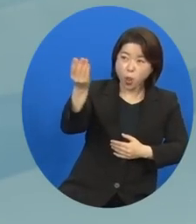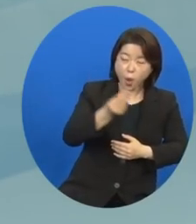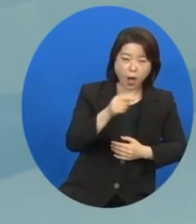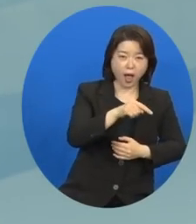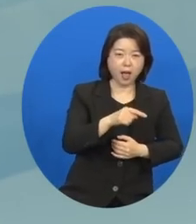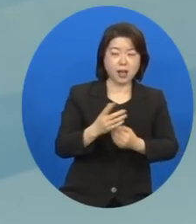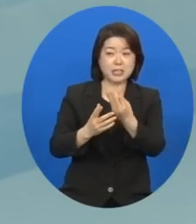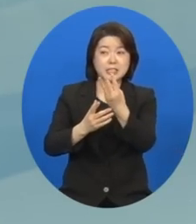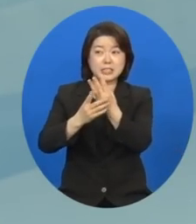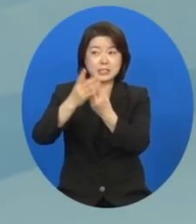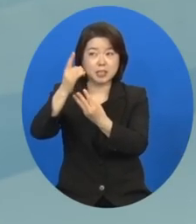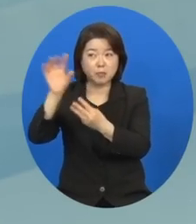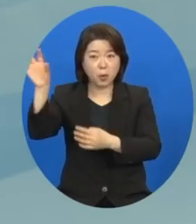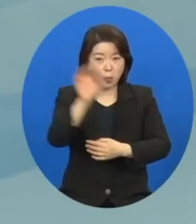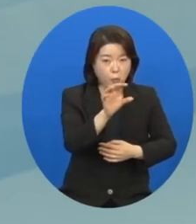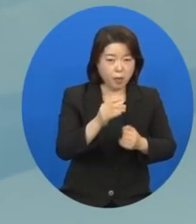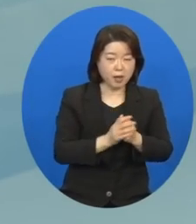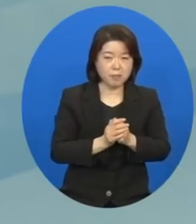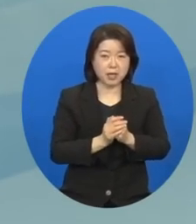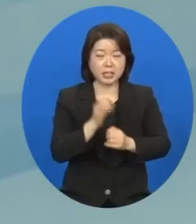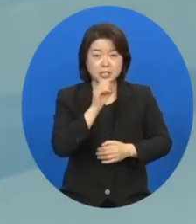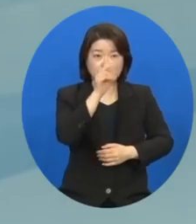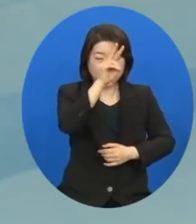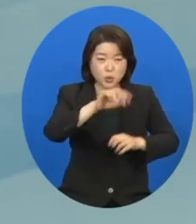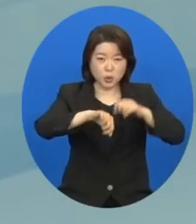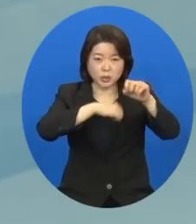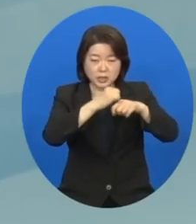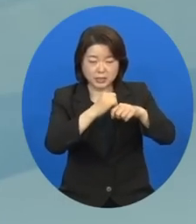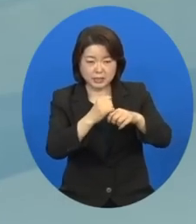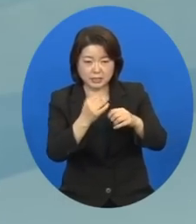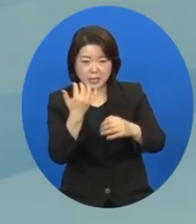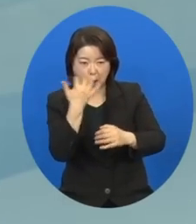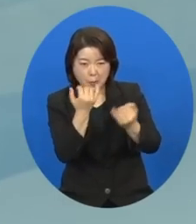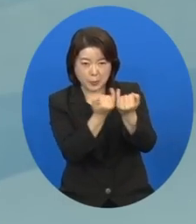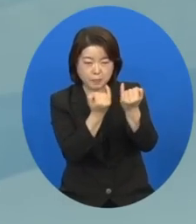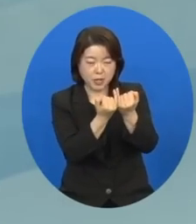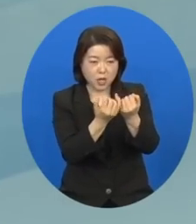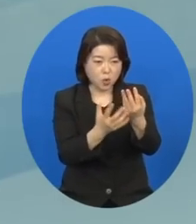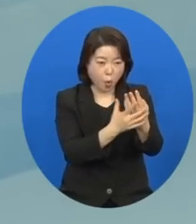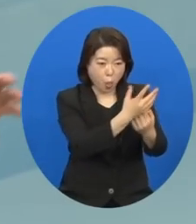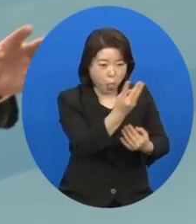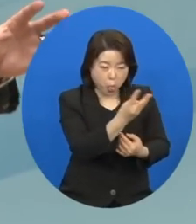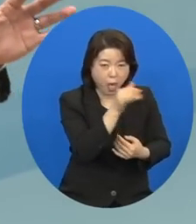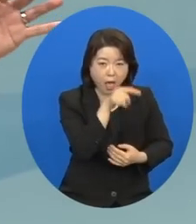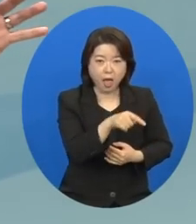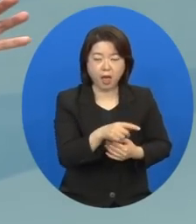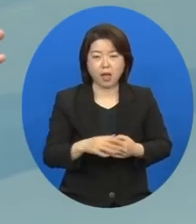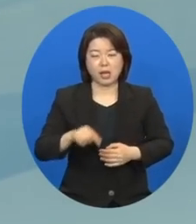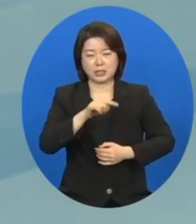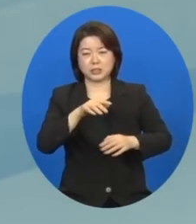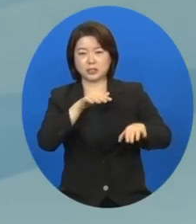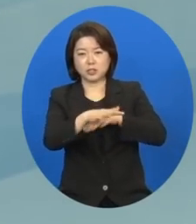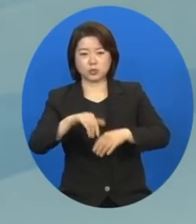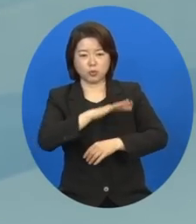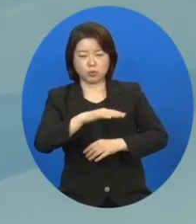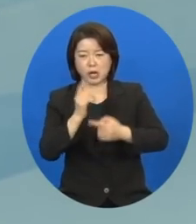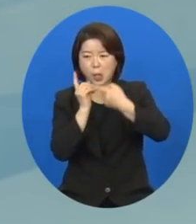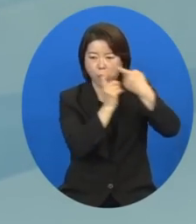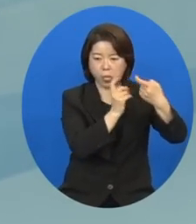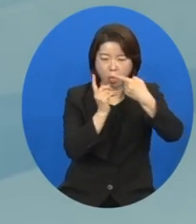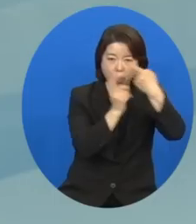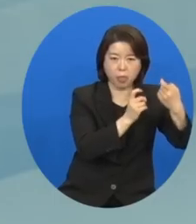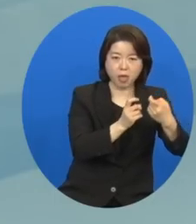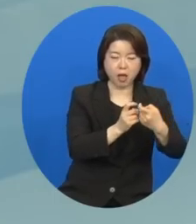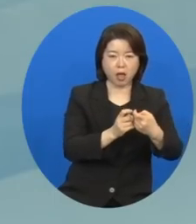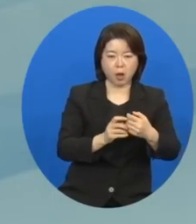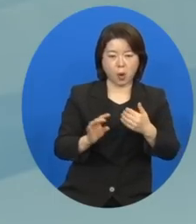삼위일체 하나님을 카피해서 용과 짐승과 음녀가 삼위일체로 돌아다니죠. 그런 식으로 우리를 계속 유혹합니다.